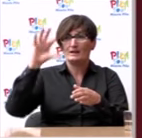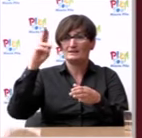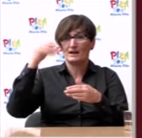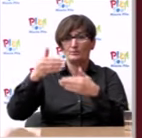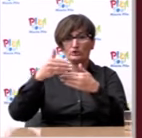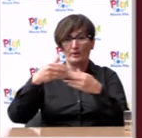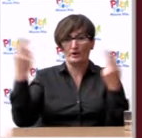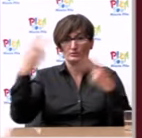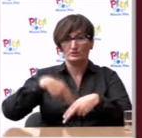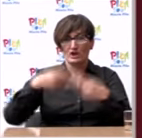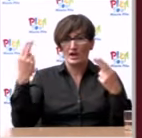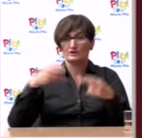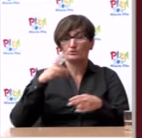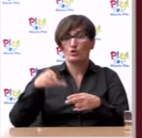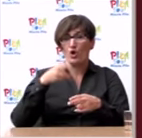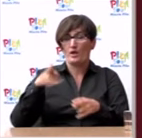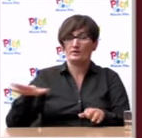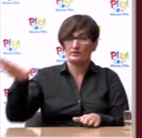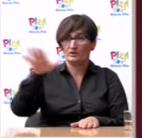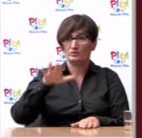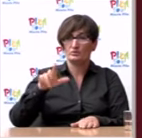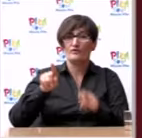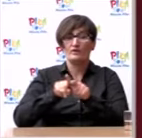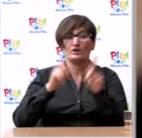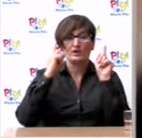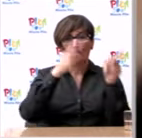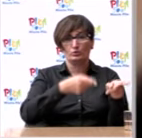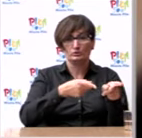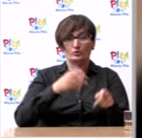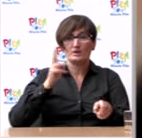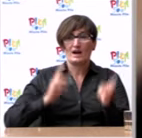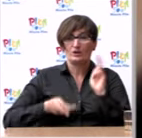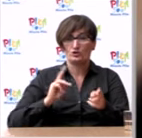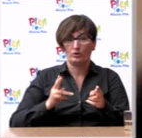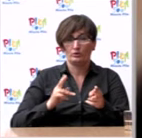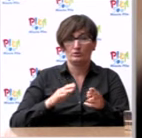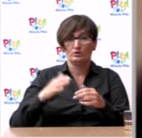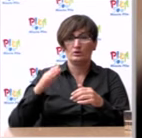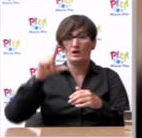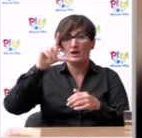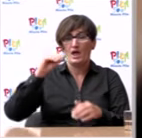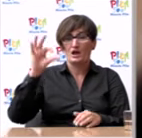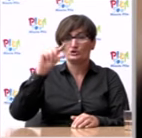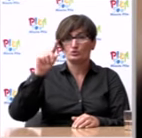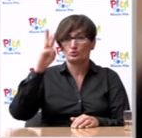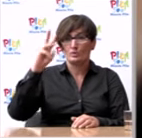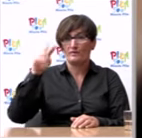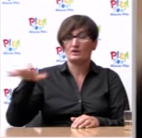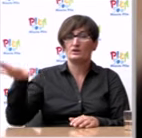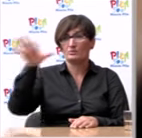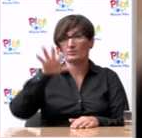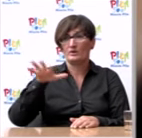przez teren kolei w kierunku Kaczą i ulicy Naleszkowie. Cały obszar